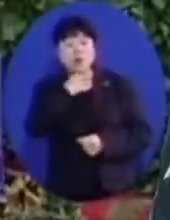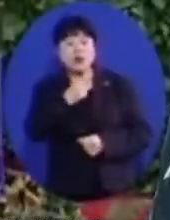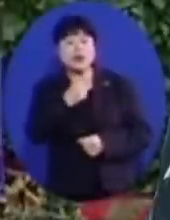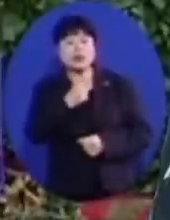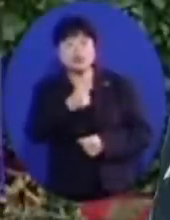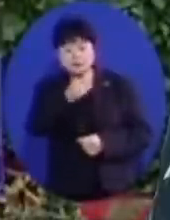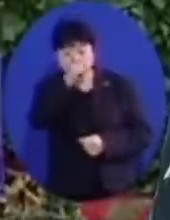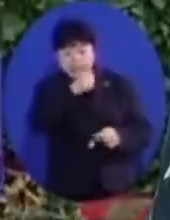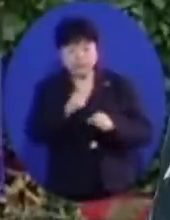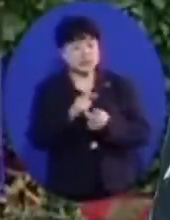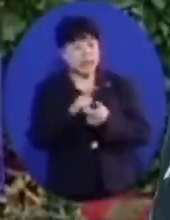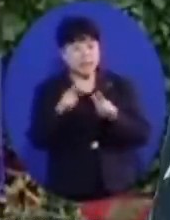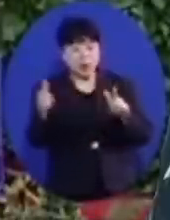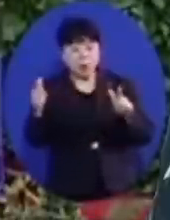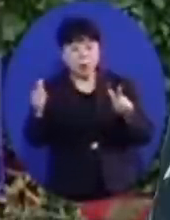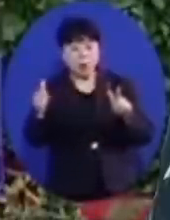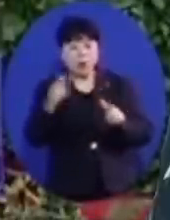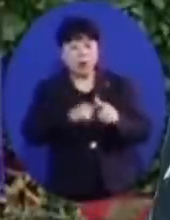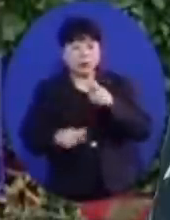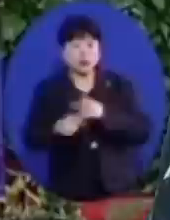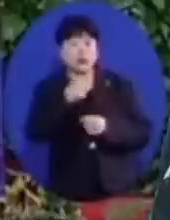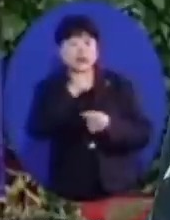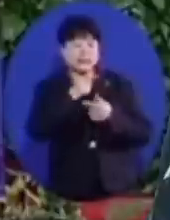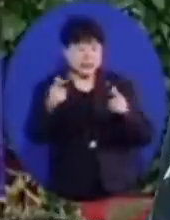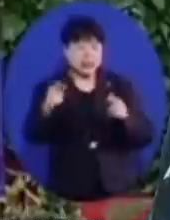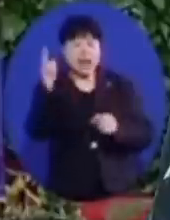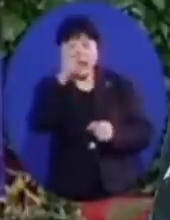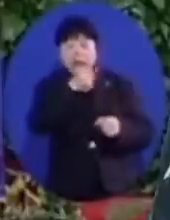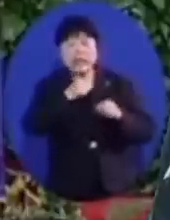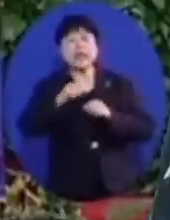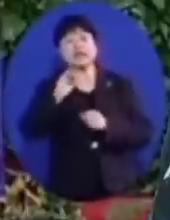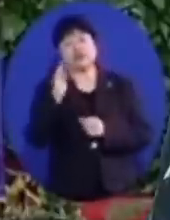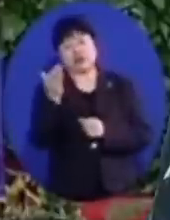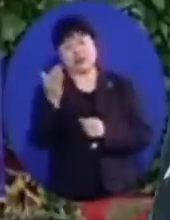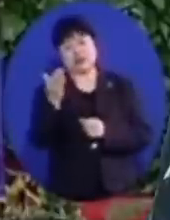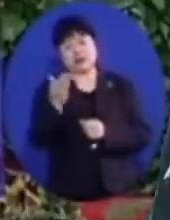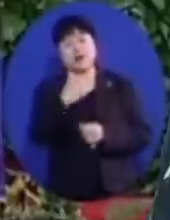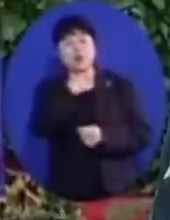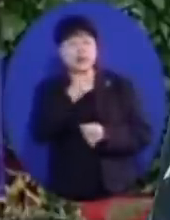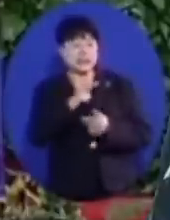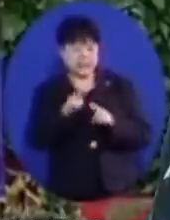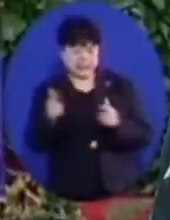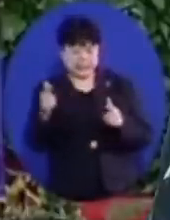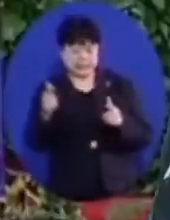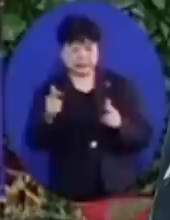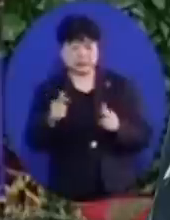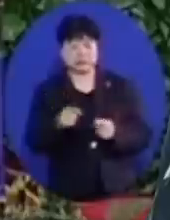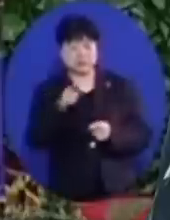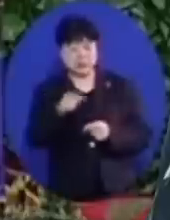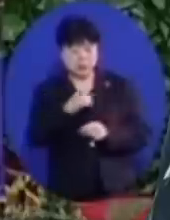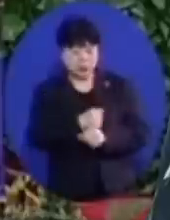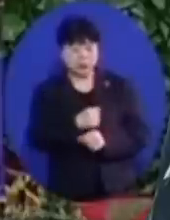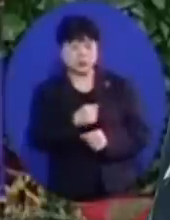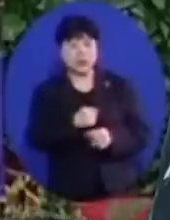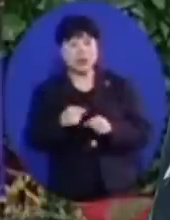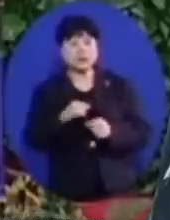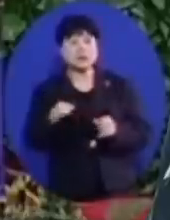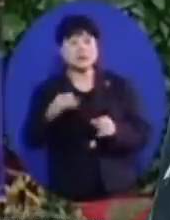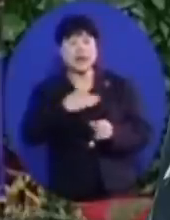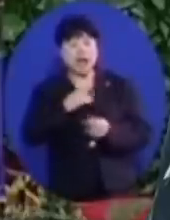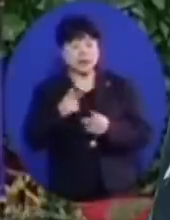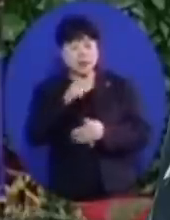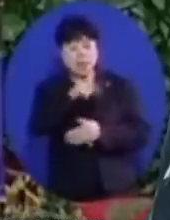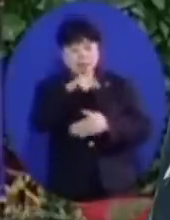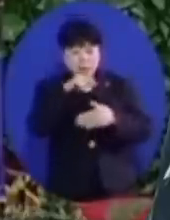바 선언을 행하지 아니하고 도리어 원하지 아니하는 바 악을 행하는도다 내가 원하지 아니하는 그것을 하면이를 행하는 자 내가